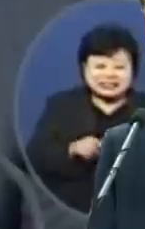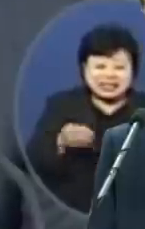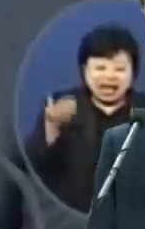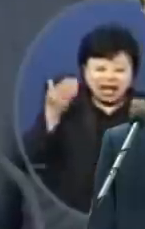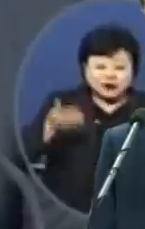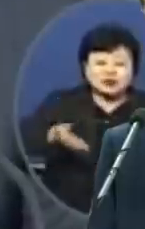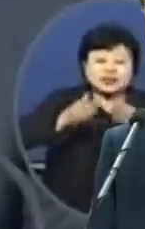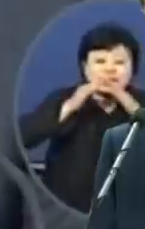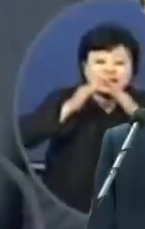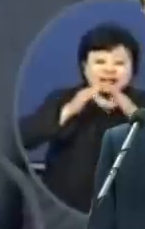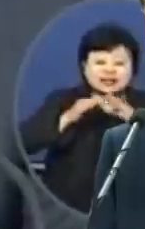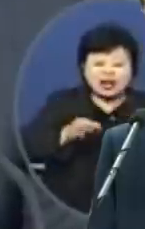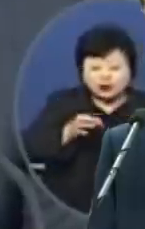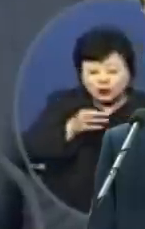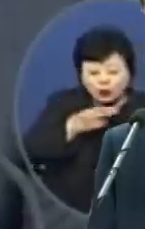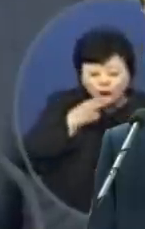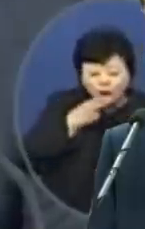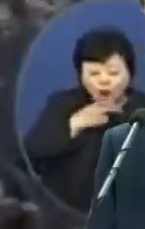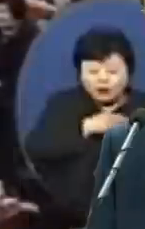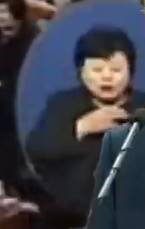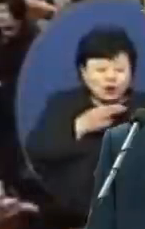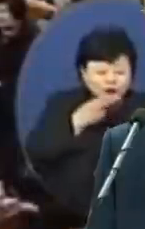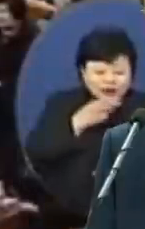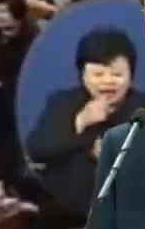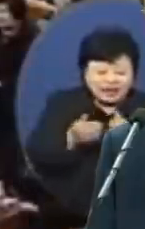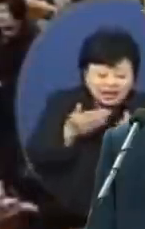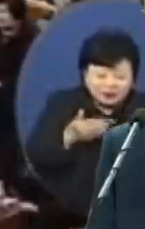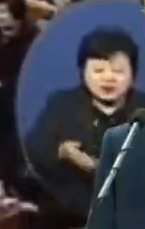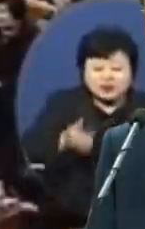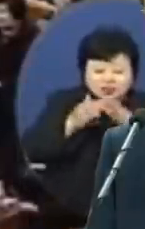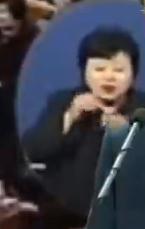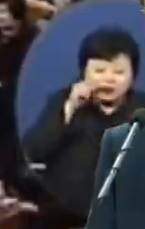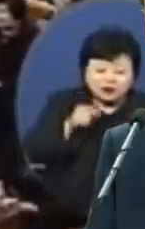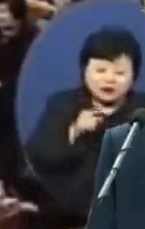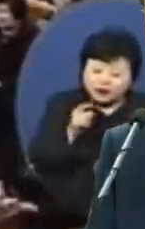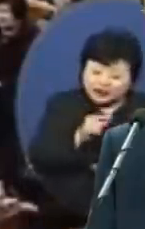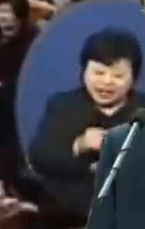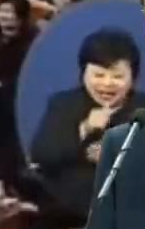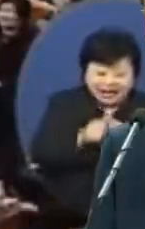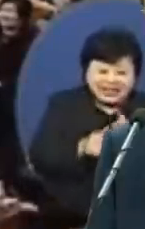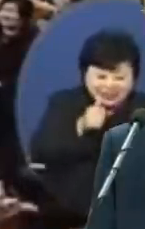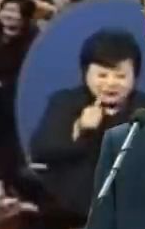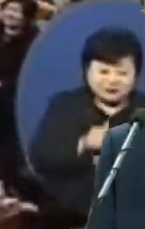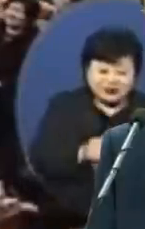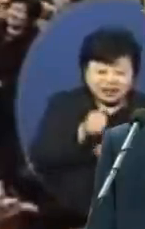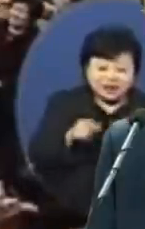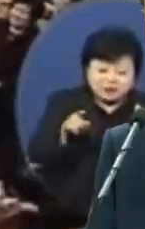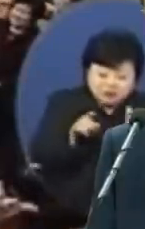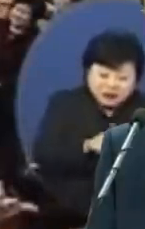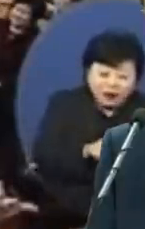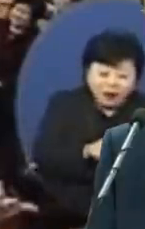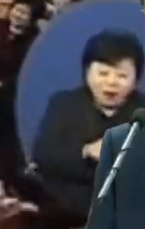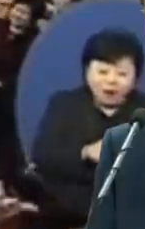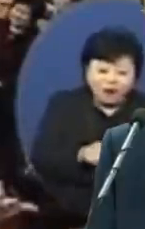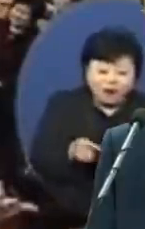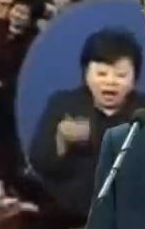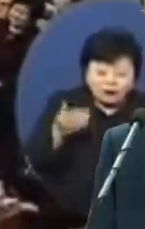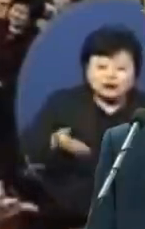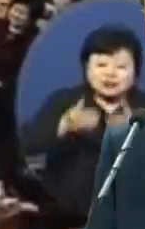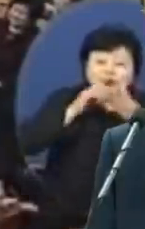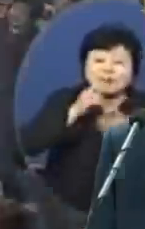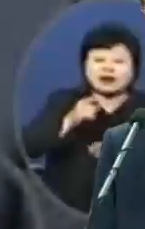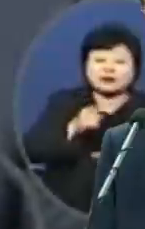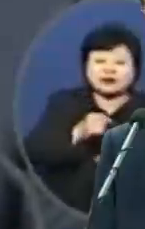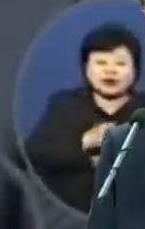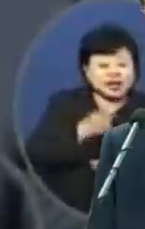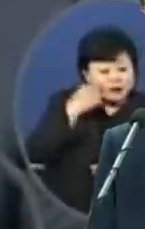난 돈도 없고 학교 세울 능력이 없는데 어찌할까 모르겠습니다. 하나님이 나를 가지고 학교를 세우라 그러는데